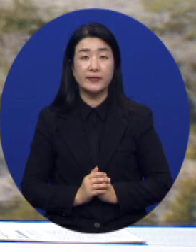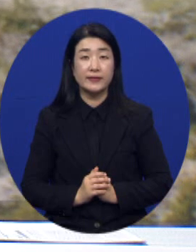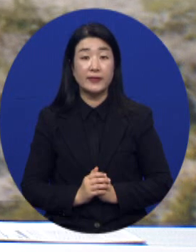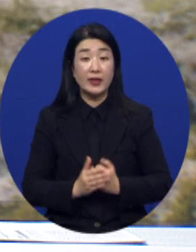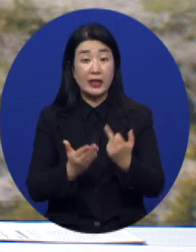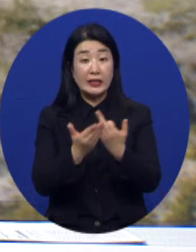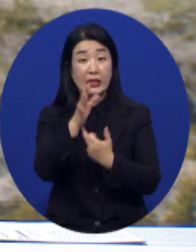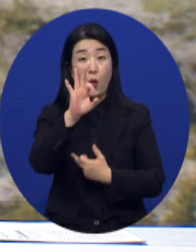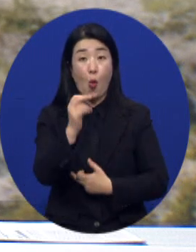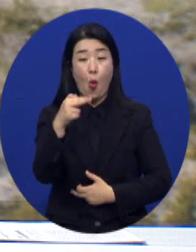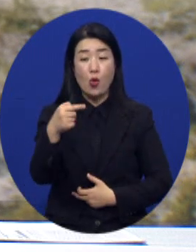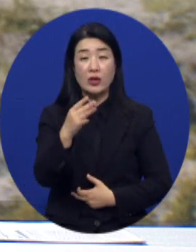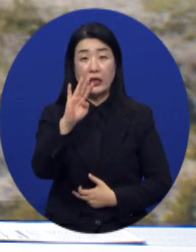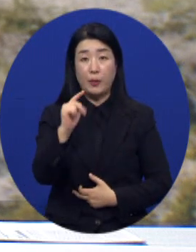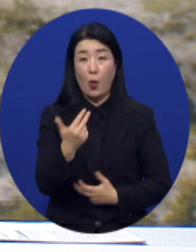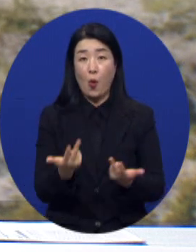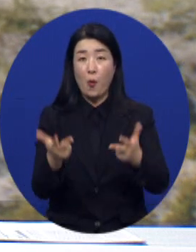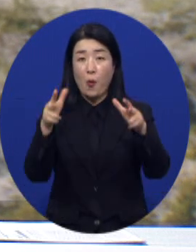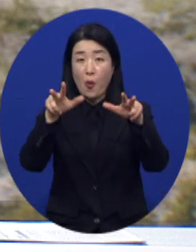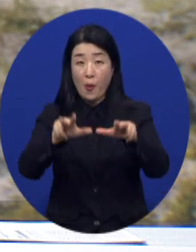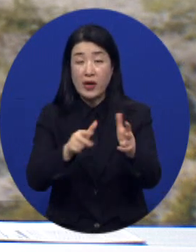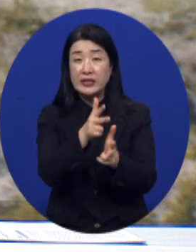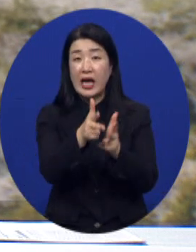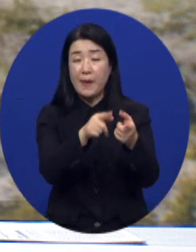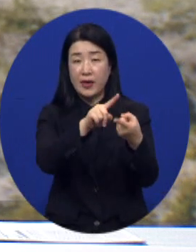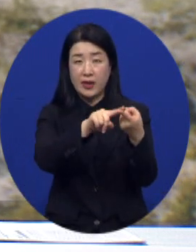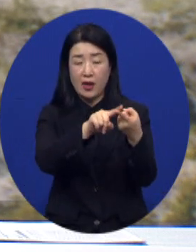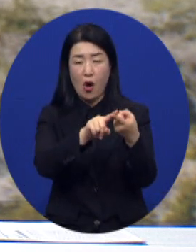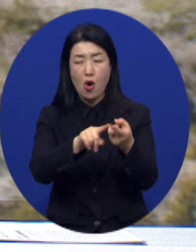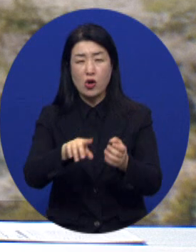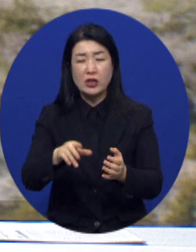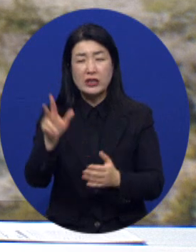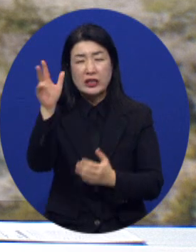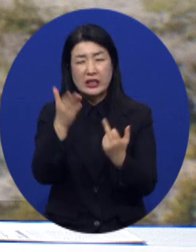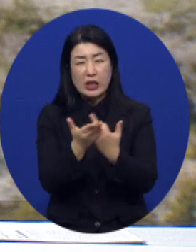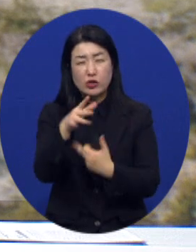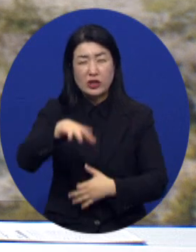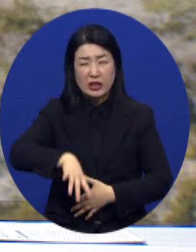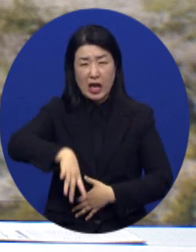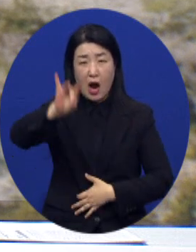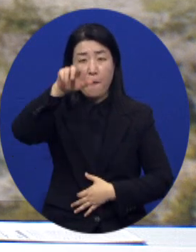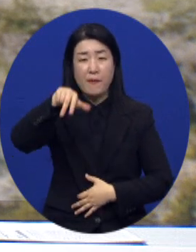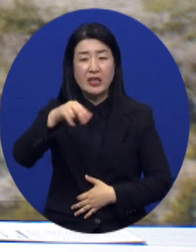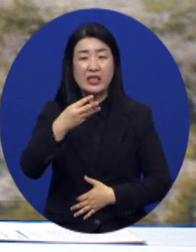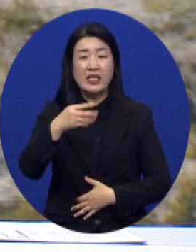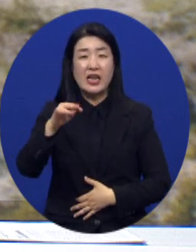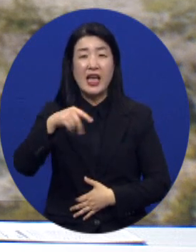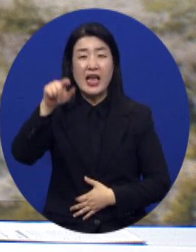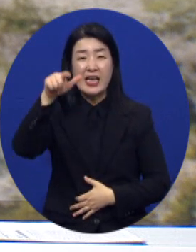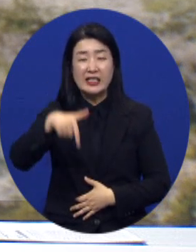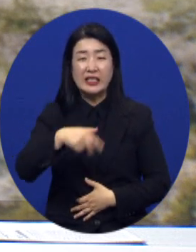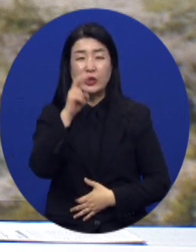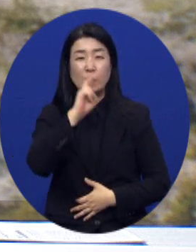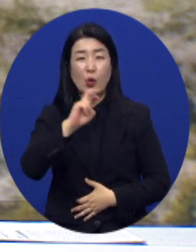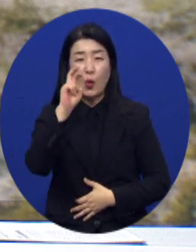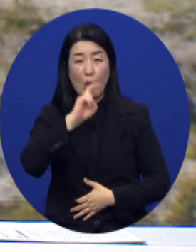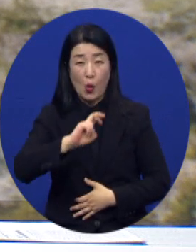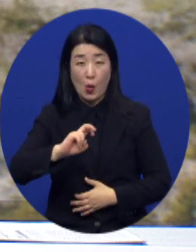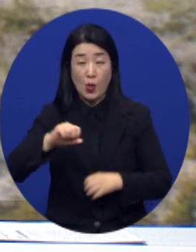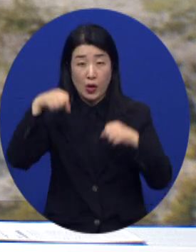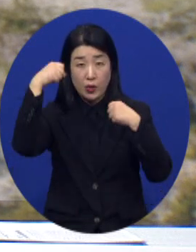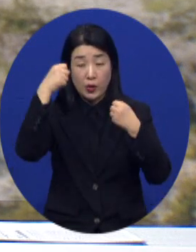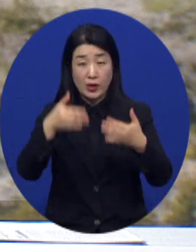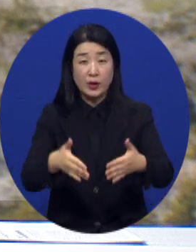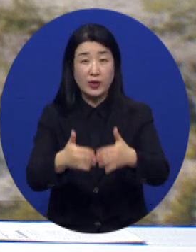제주시 오등본 공원 민간특례사업에서 제주 최초의 전문 클래식 공연장인 음악당 건립이 추진되고